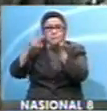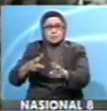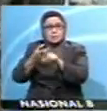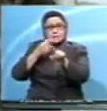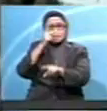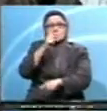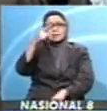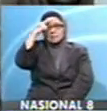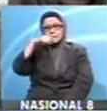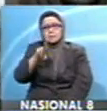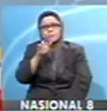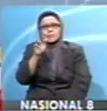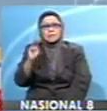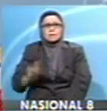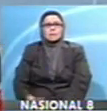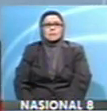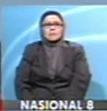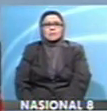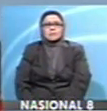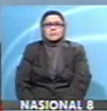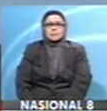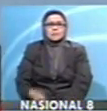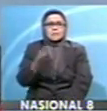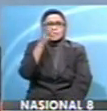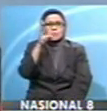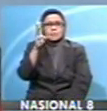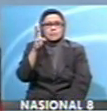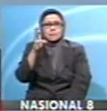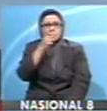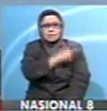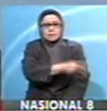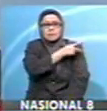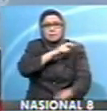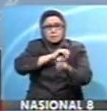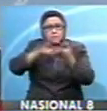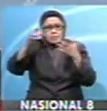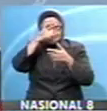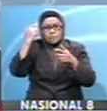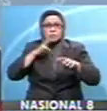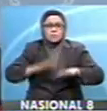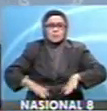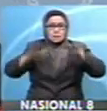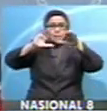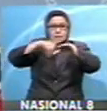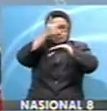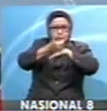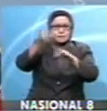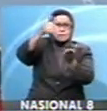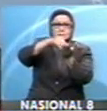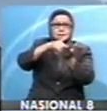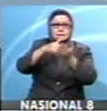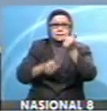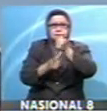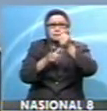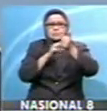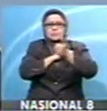untuk RTM 16 buah klinik yang musnah disebabkan banjir akan dibina semula timbalan menteri